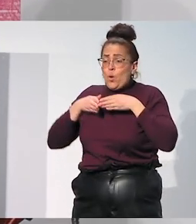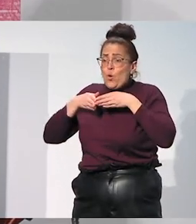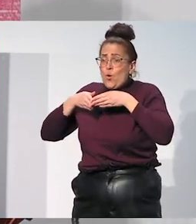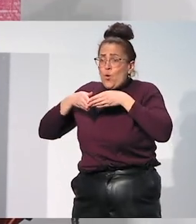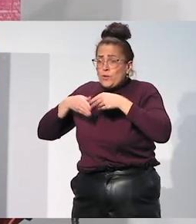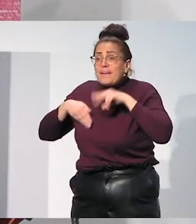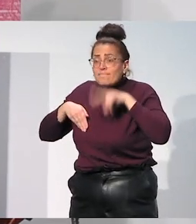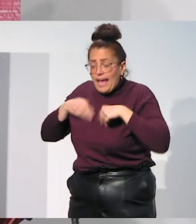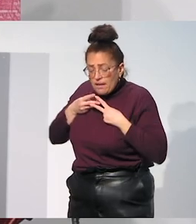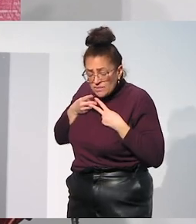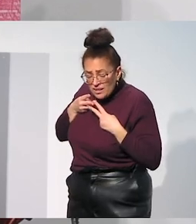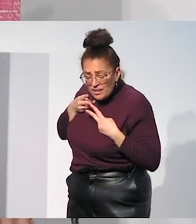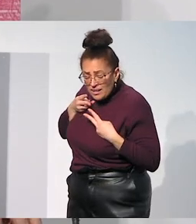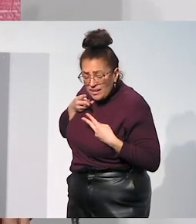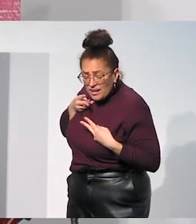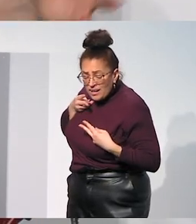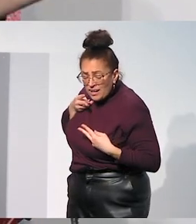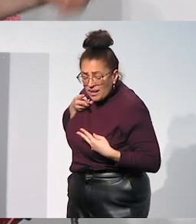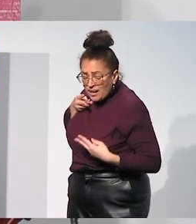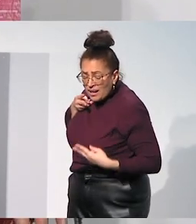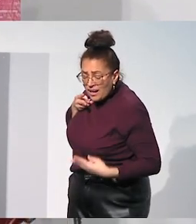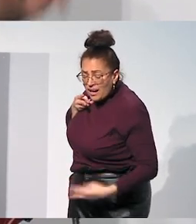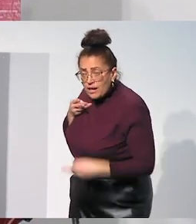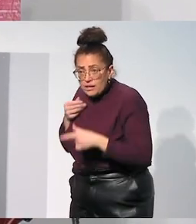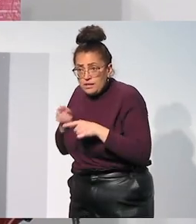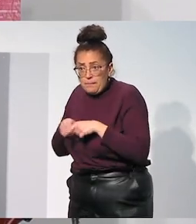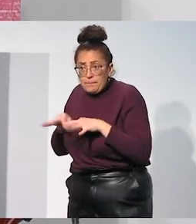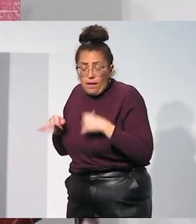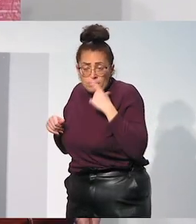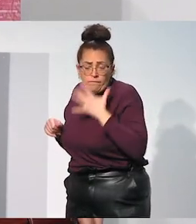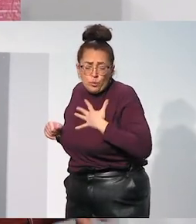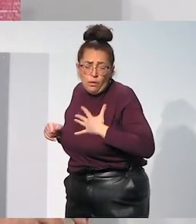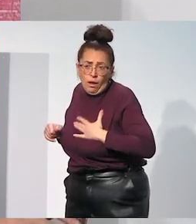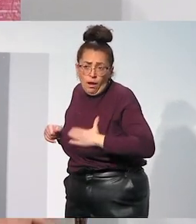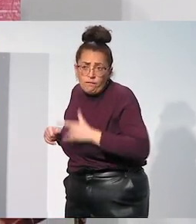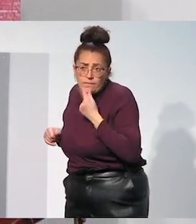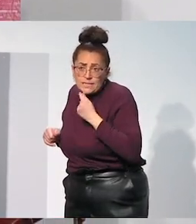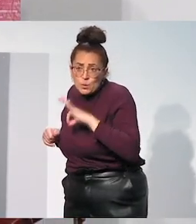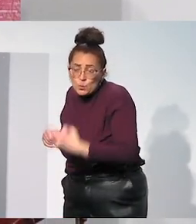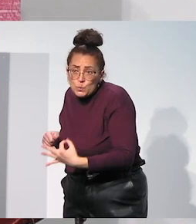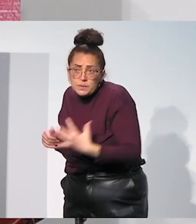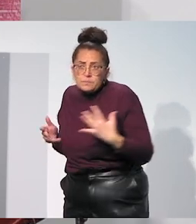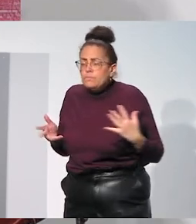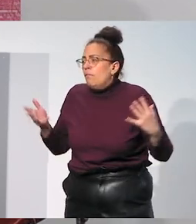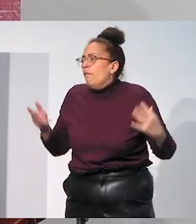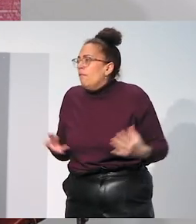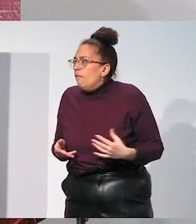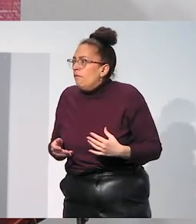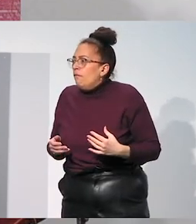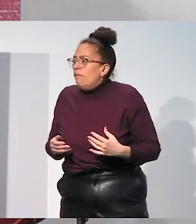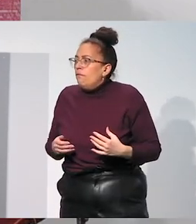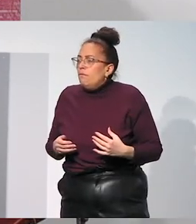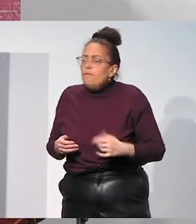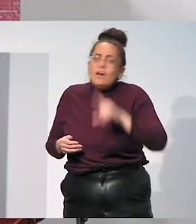Voilà. Mais facile, jamais. Je ne saurais pas accoler les deux, jamais. Si, bien sûr, je peux vous pondre de la belle